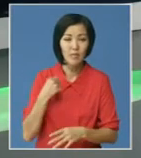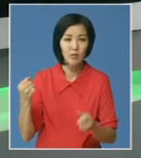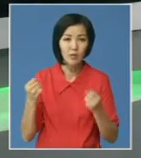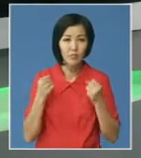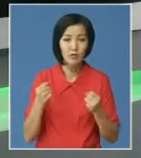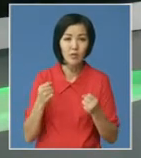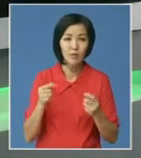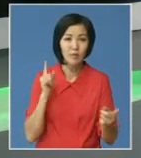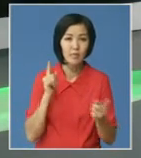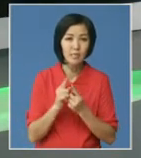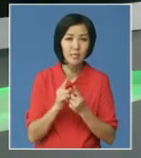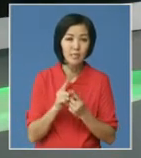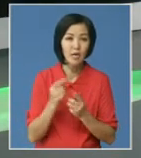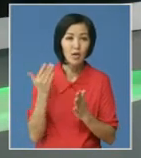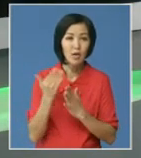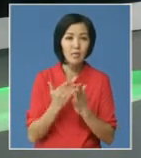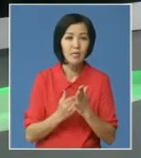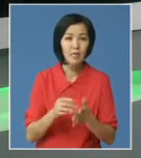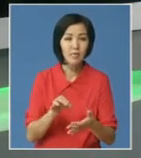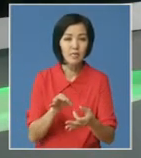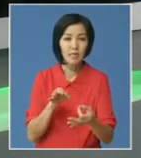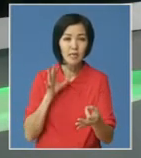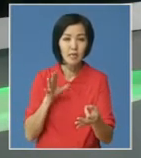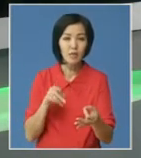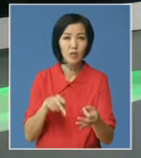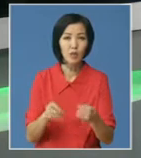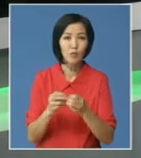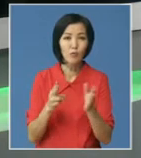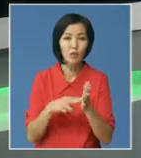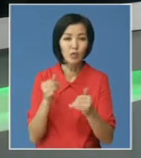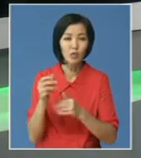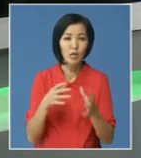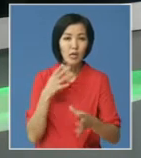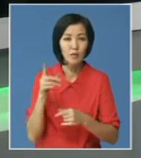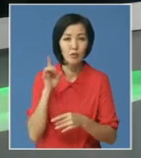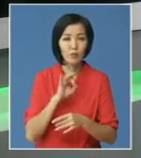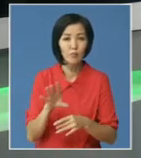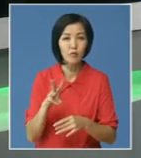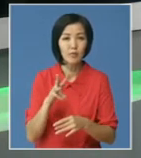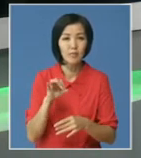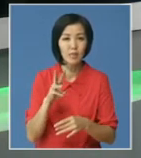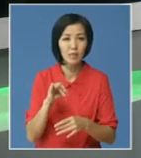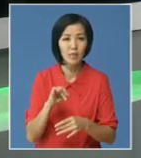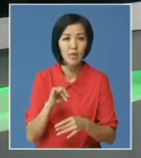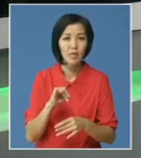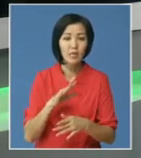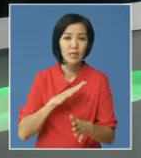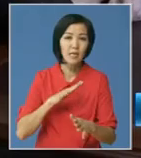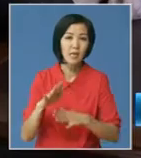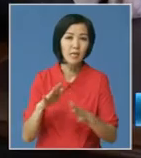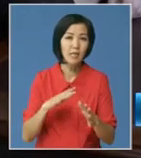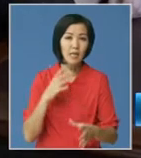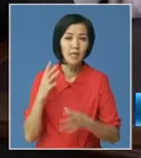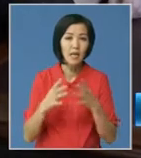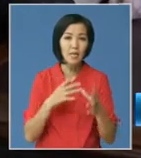спортшыларды қабылдады. Олардың қатарында садақ атудан 2017 жылғы әлем чемпионы Санжар Мұсаев пен Шинкё